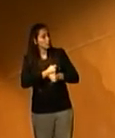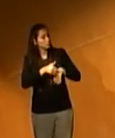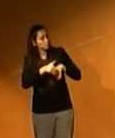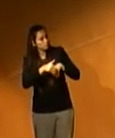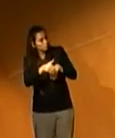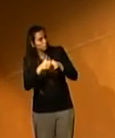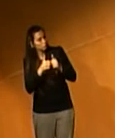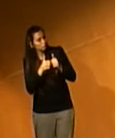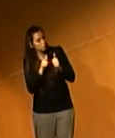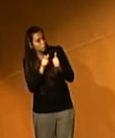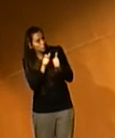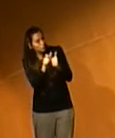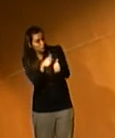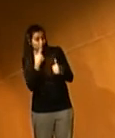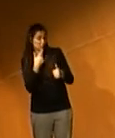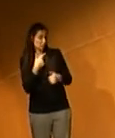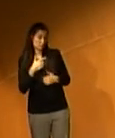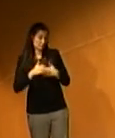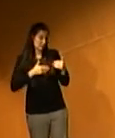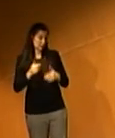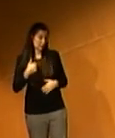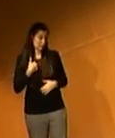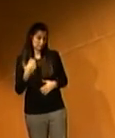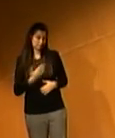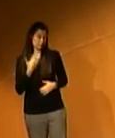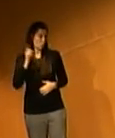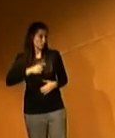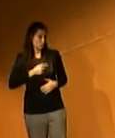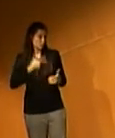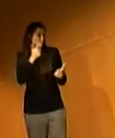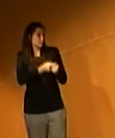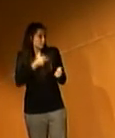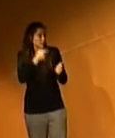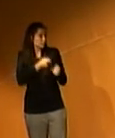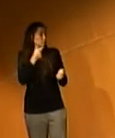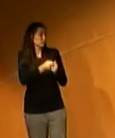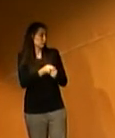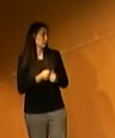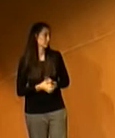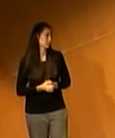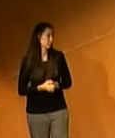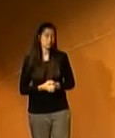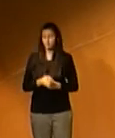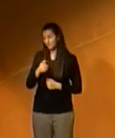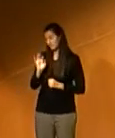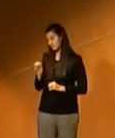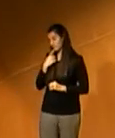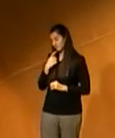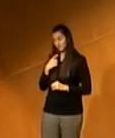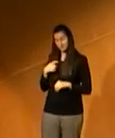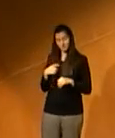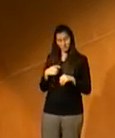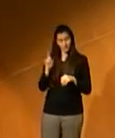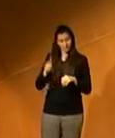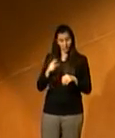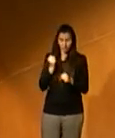on s'adapte. C'est un métier d'adaptation. On est beaucoup dans l'adaptation, tous les jours. C'est ça, il faut être un peu tout terrain, quoi.